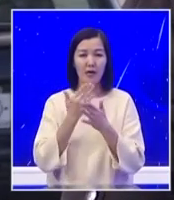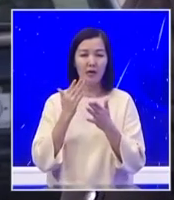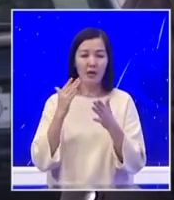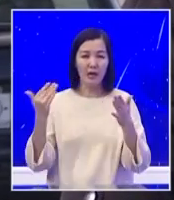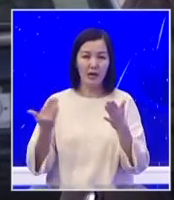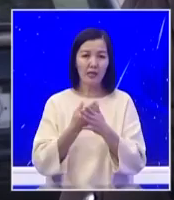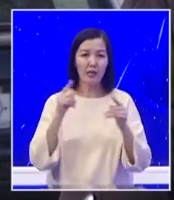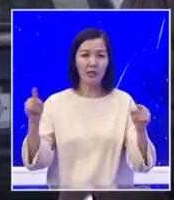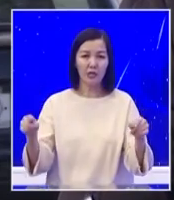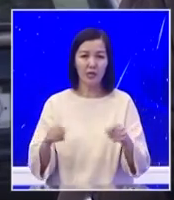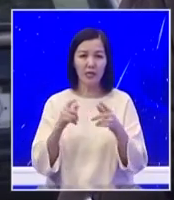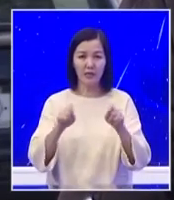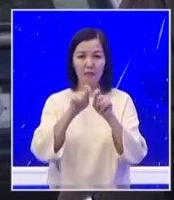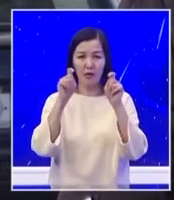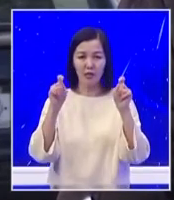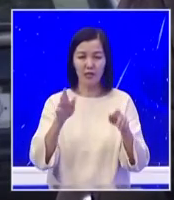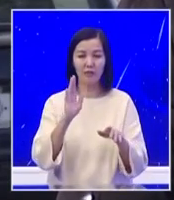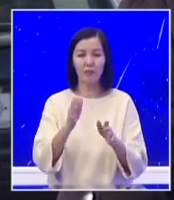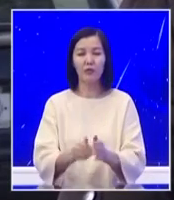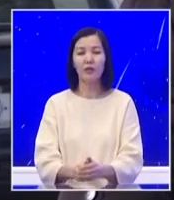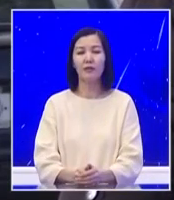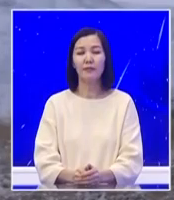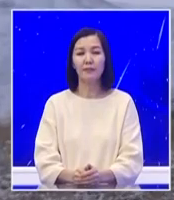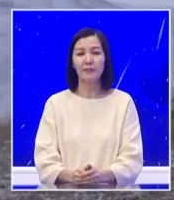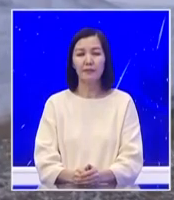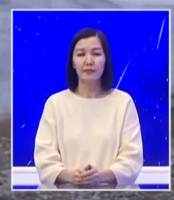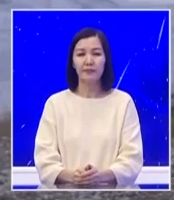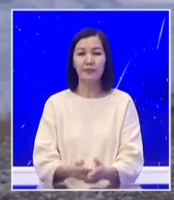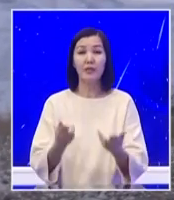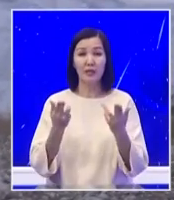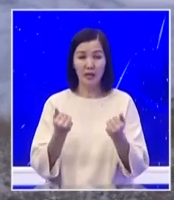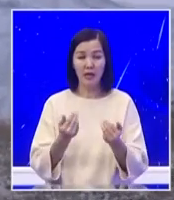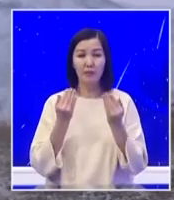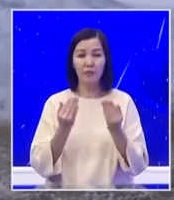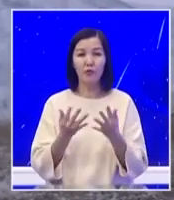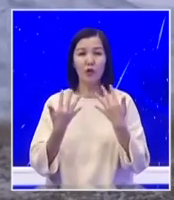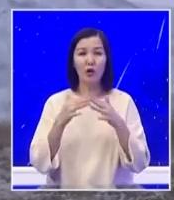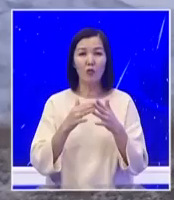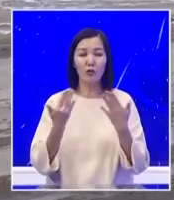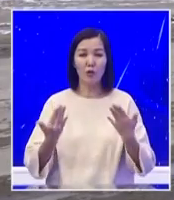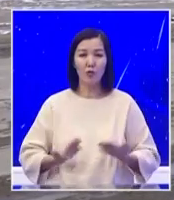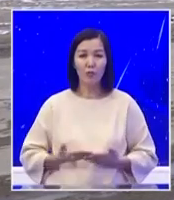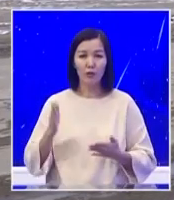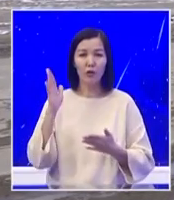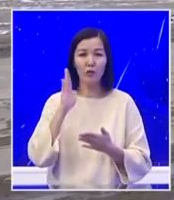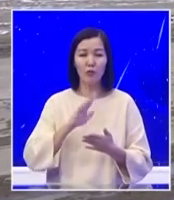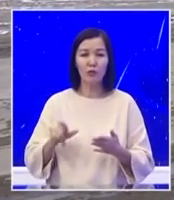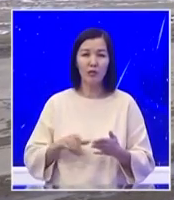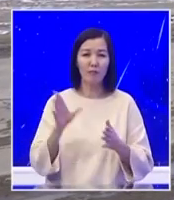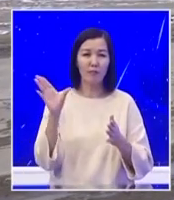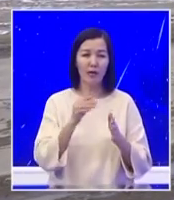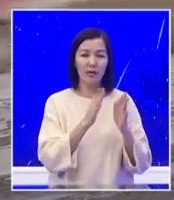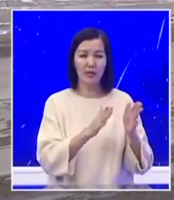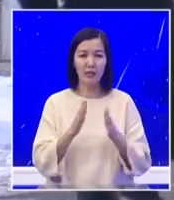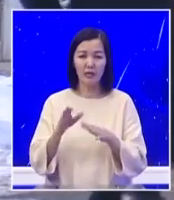жұмыстар жүргізіп, тоже биыл жылдың аяғына дейін ашылады. Иә, бүгінде Қызылағашта өмірде, өзенде арнасына түскен